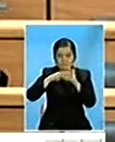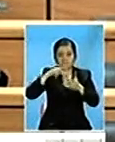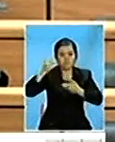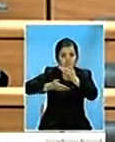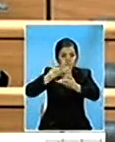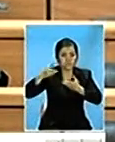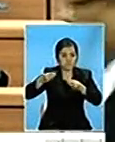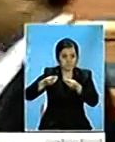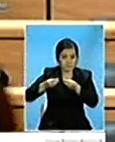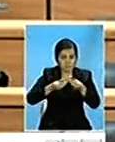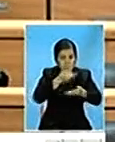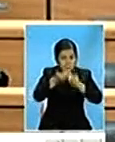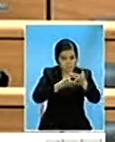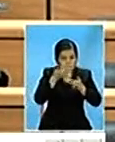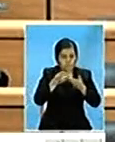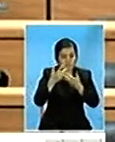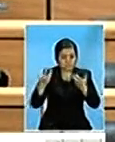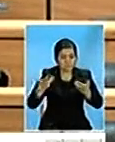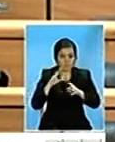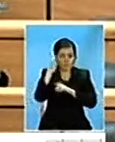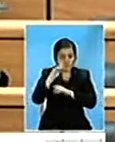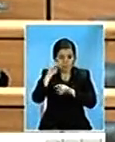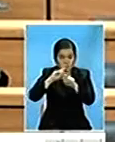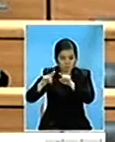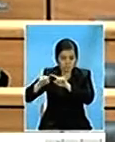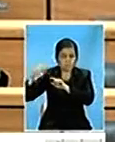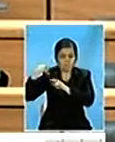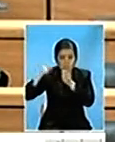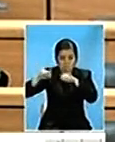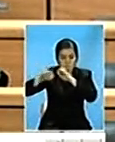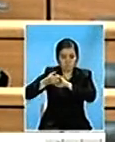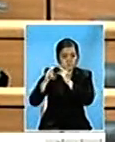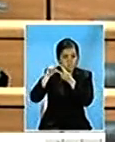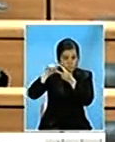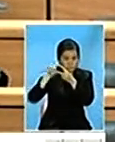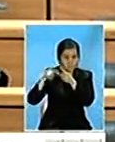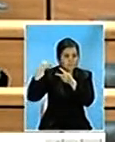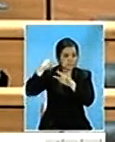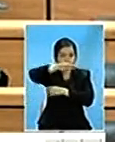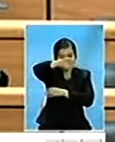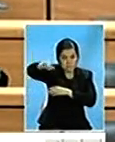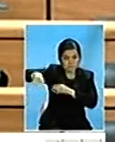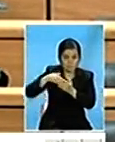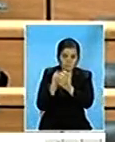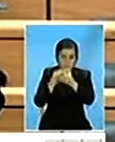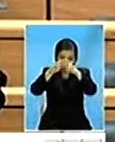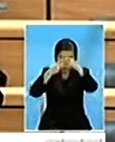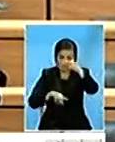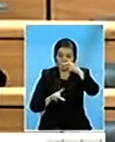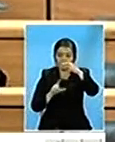ดพันธุ์สัตว์ป่าและพืชป่าที่ใกล้สูญพันธุ์หรือไซเตสเพียง2อนุสัญญาจากทั้งหมด22สัญญานะ